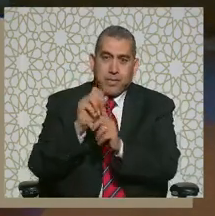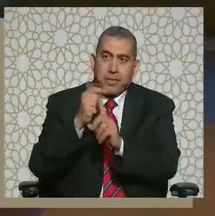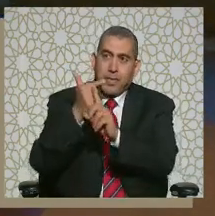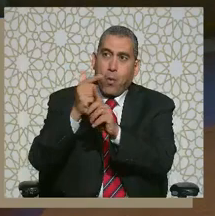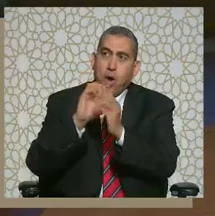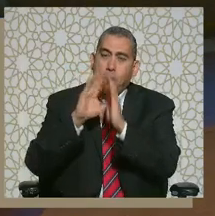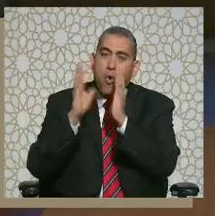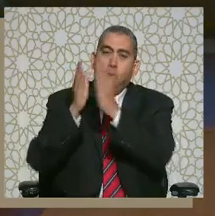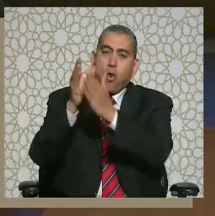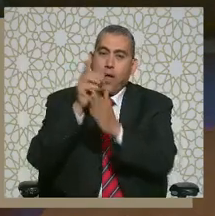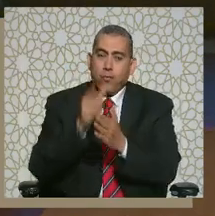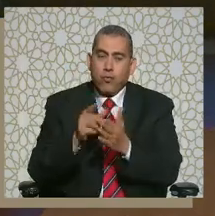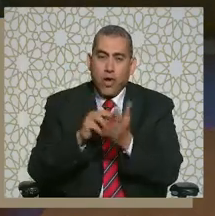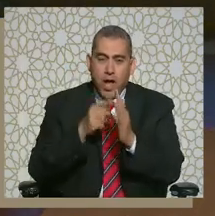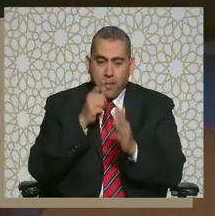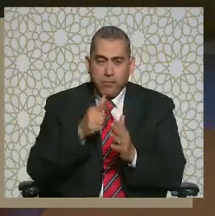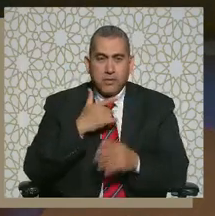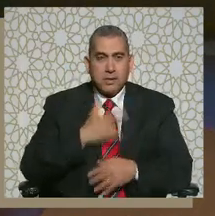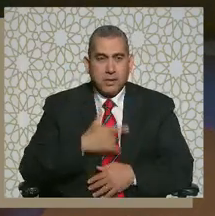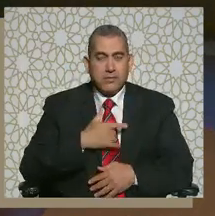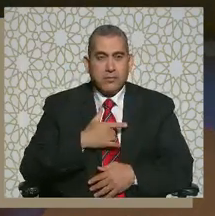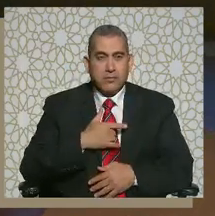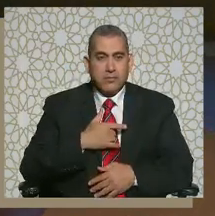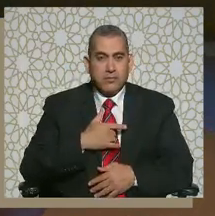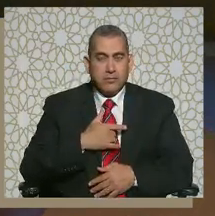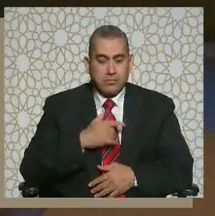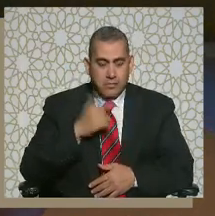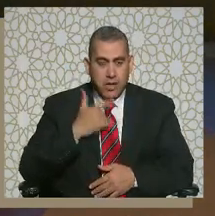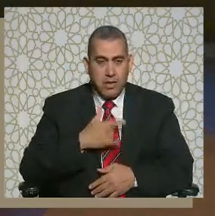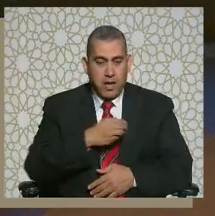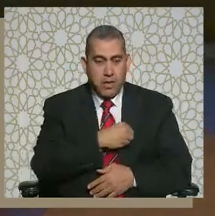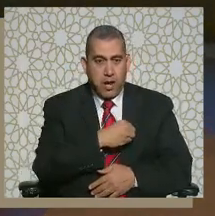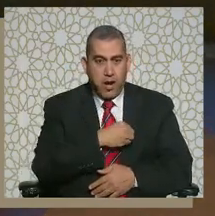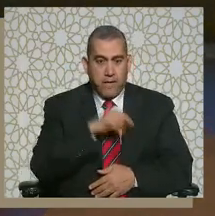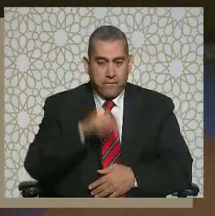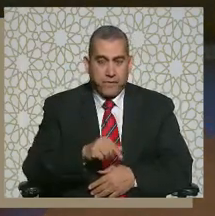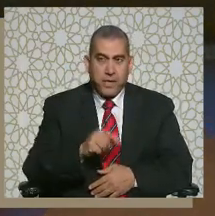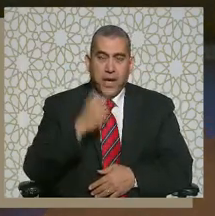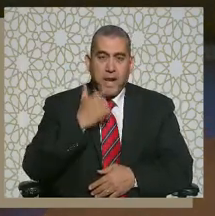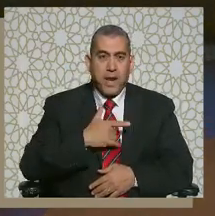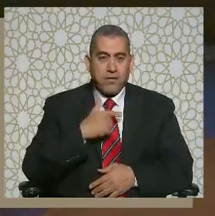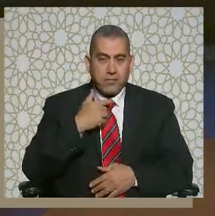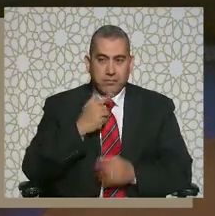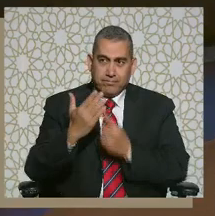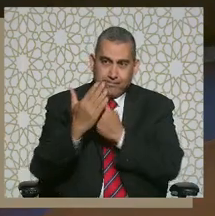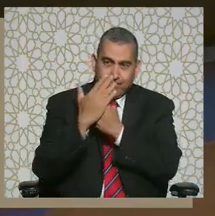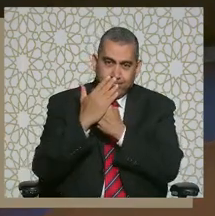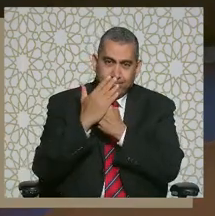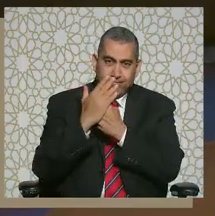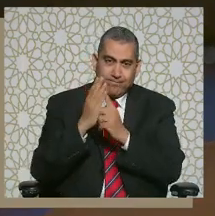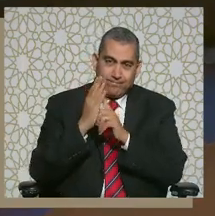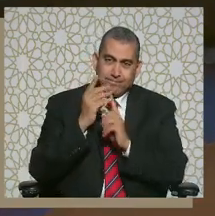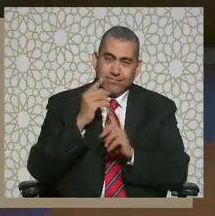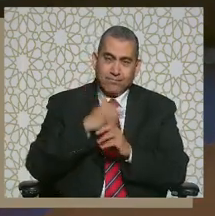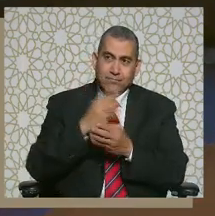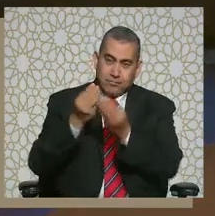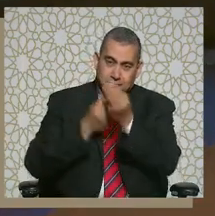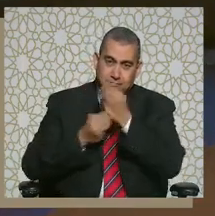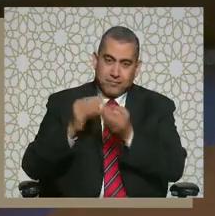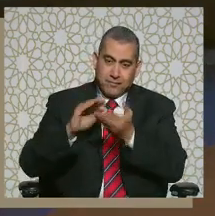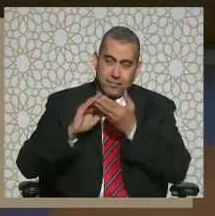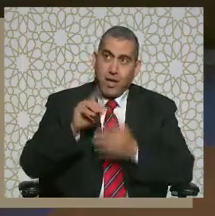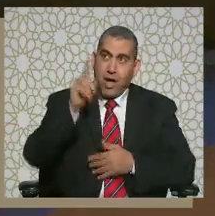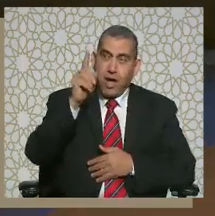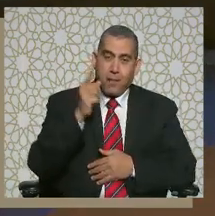هيخلينا نحس مش بالثقه في انفسنا ولكن نحس بالسند والدعم والمدد من ربنا